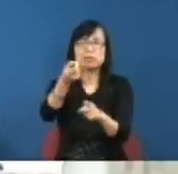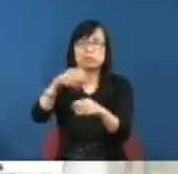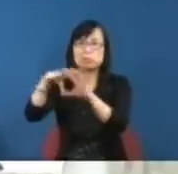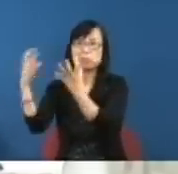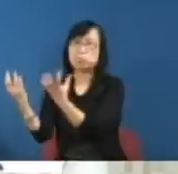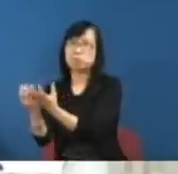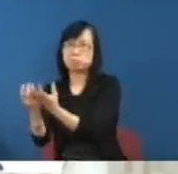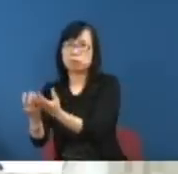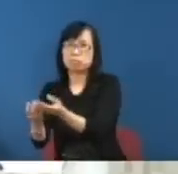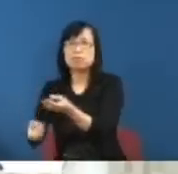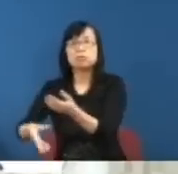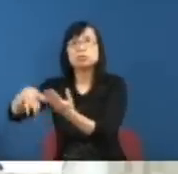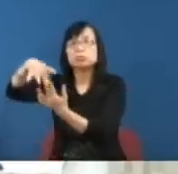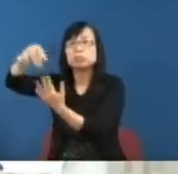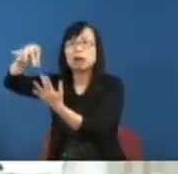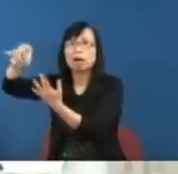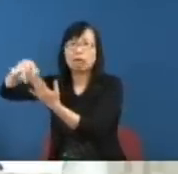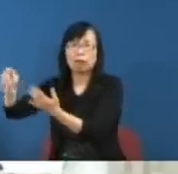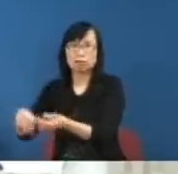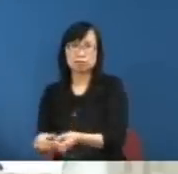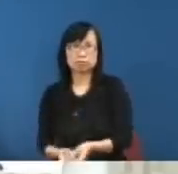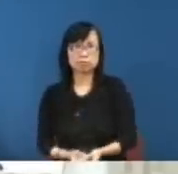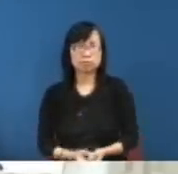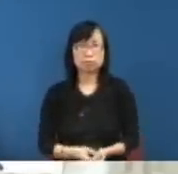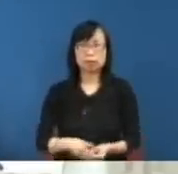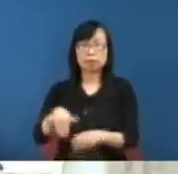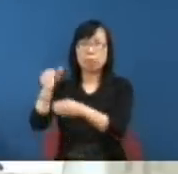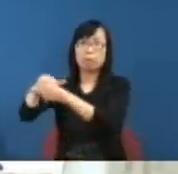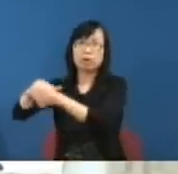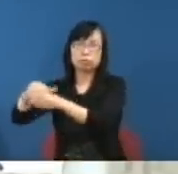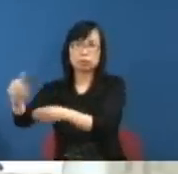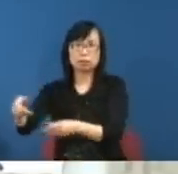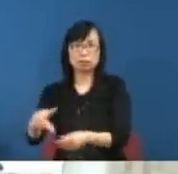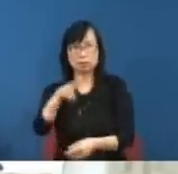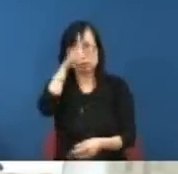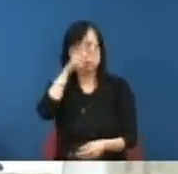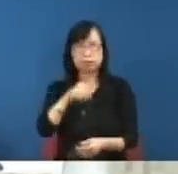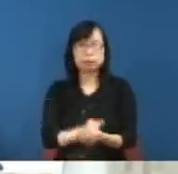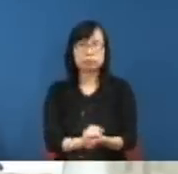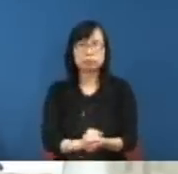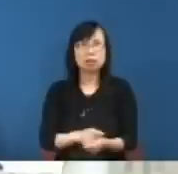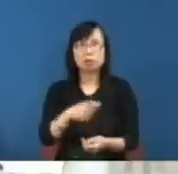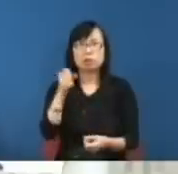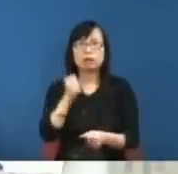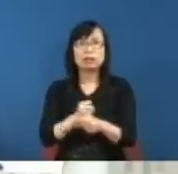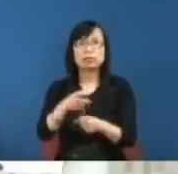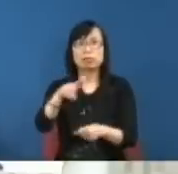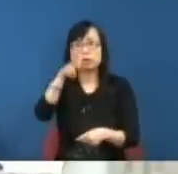嘅，係咪始於操縱嘅？咁實際上就廢咗武功，咁所以而家政府就可以為所欲為，為咗特首出